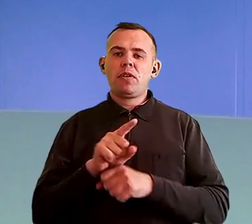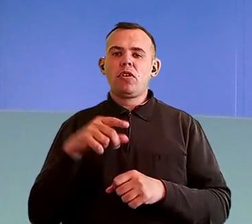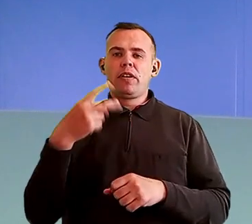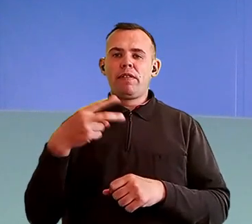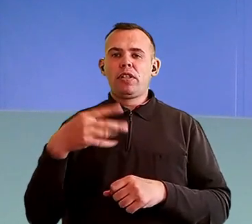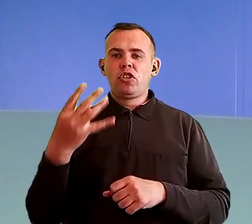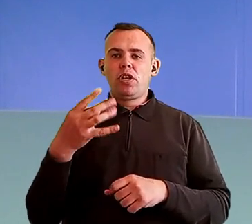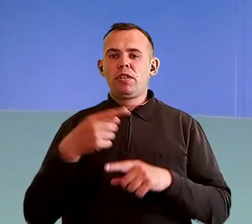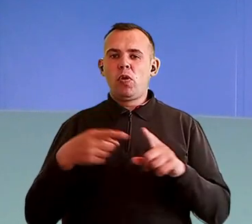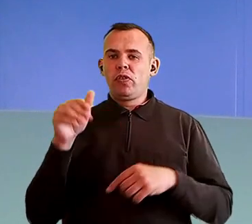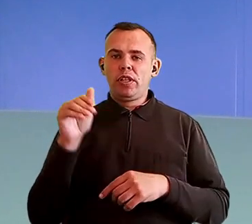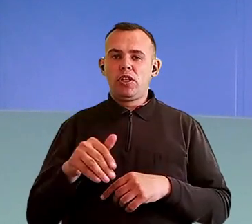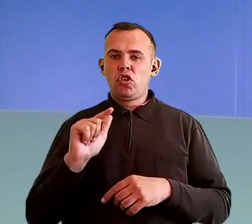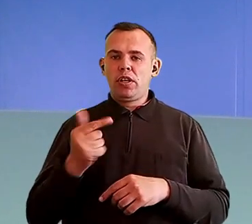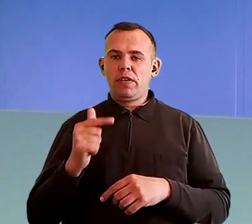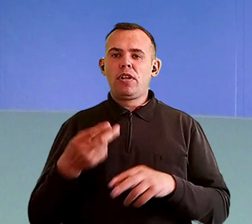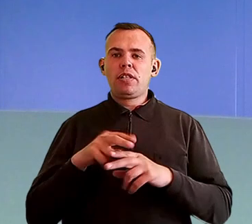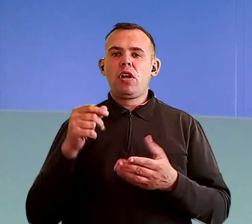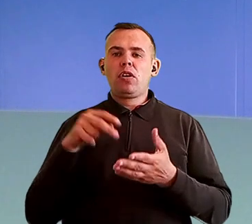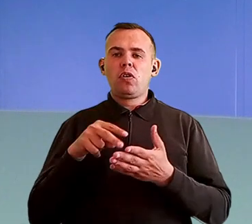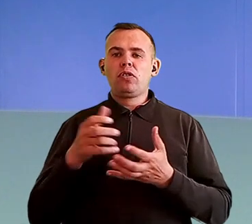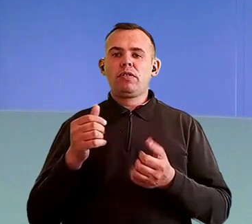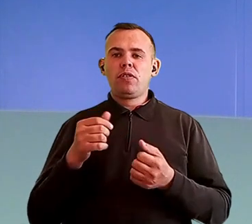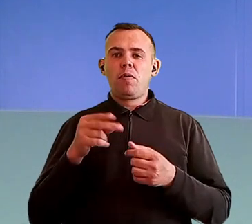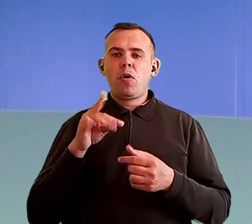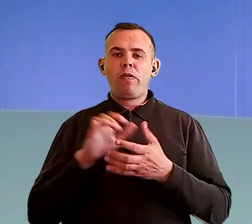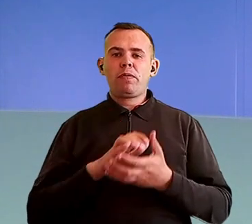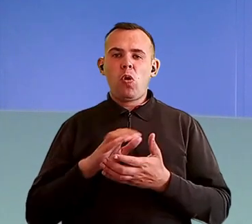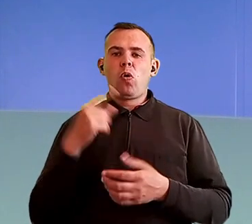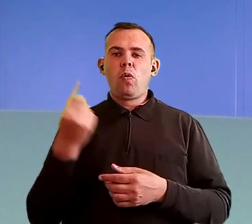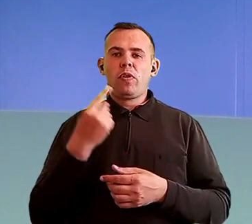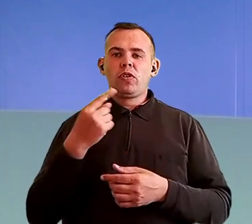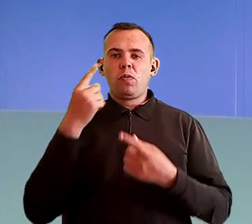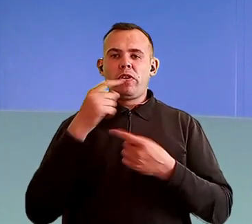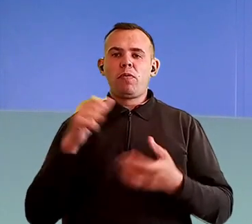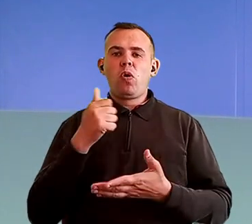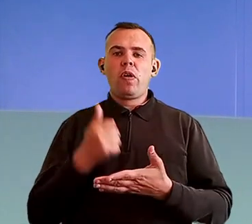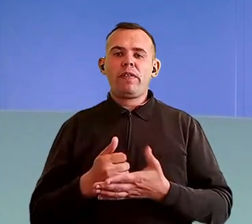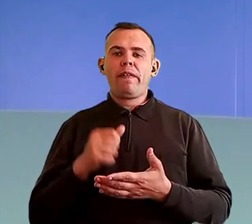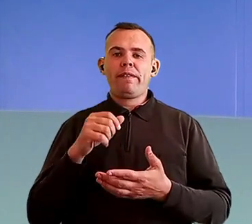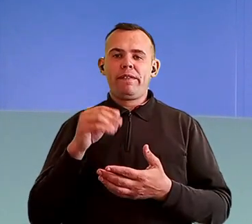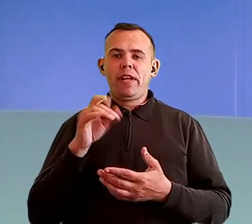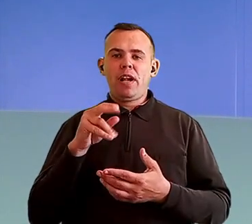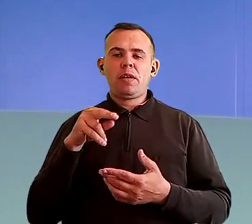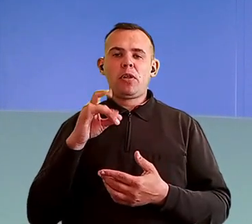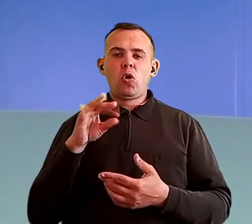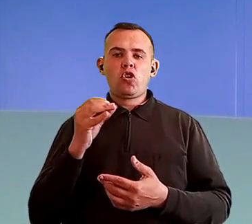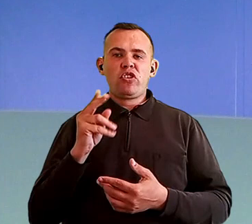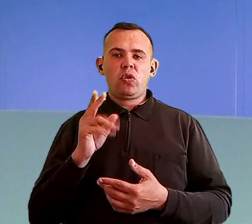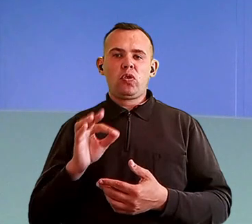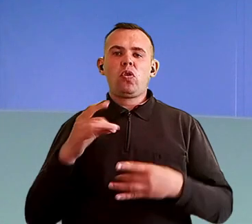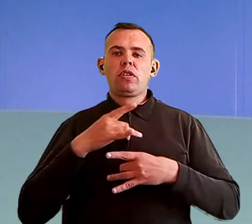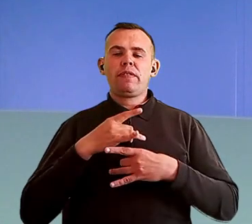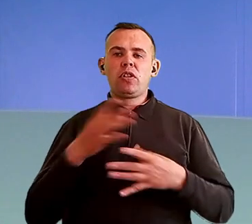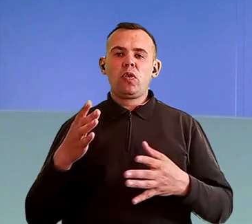тисячі гривень. Це кошти галузевих профспілок області, повідомив голова федерації Петро Шевченко. Святкову випічку